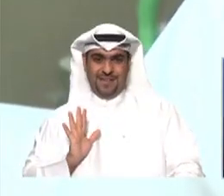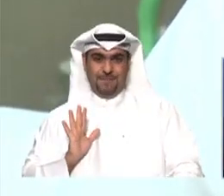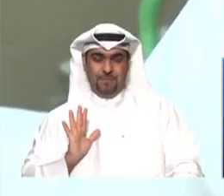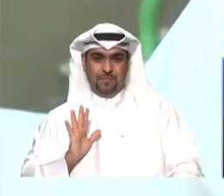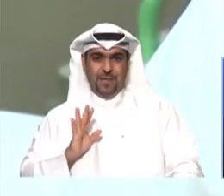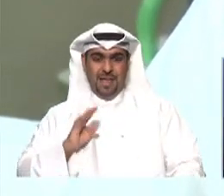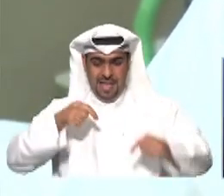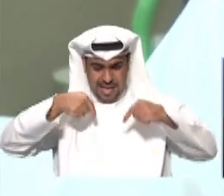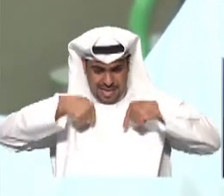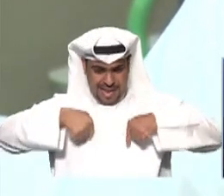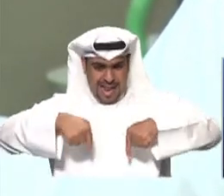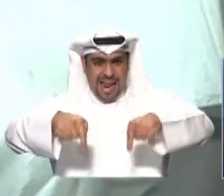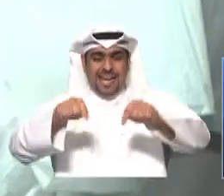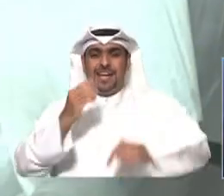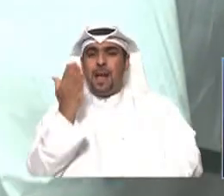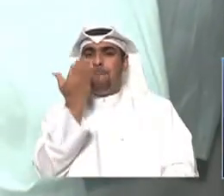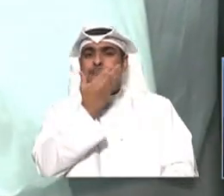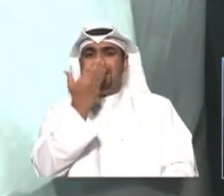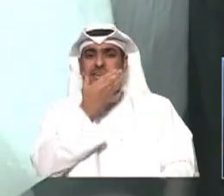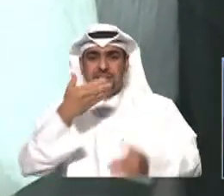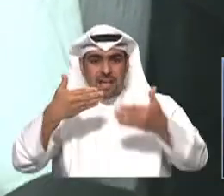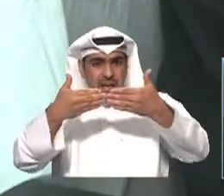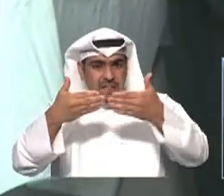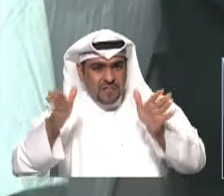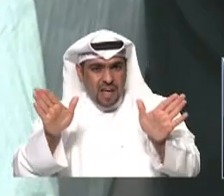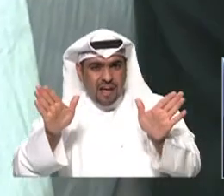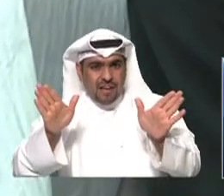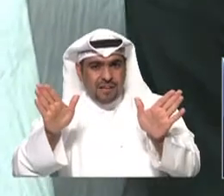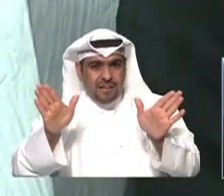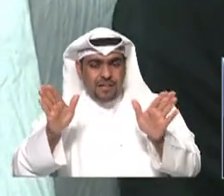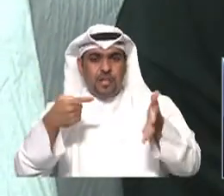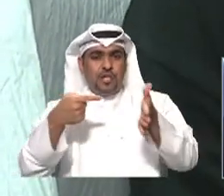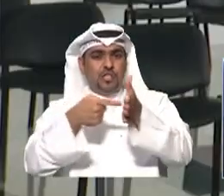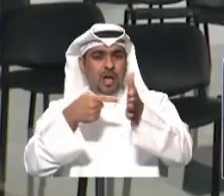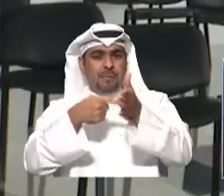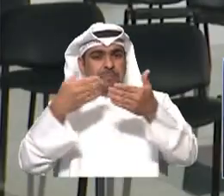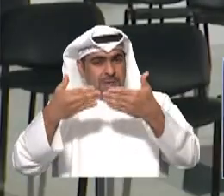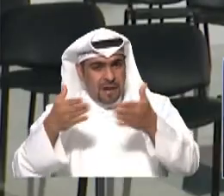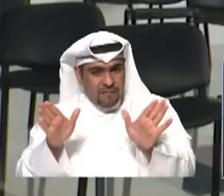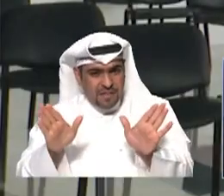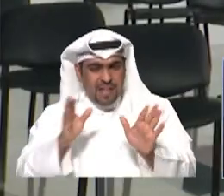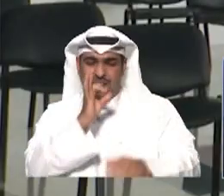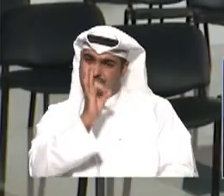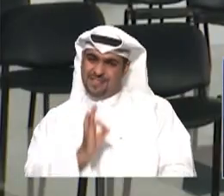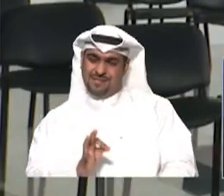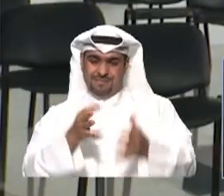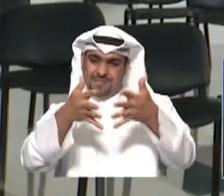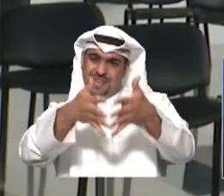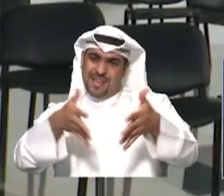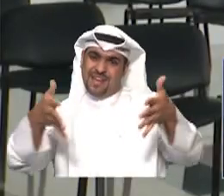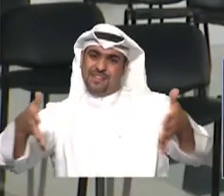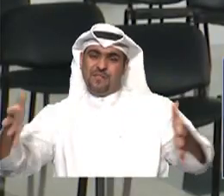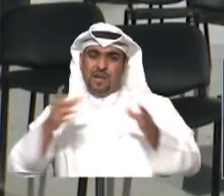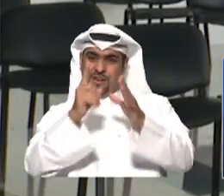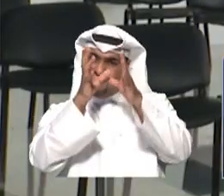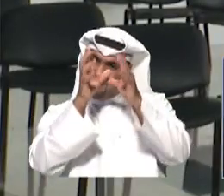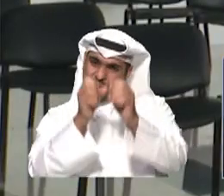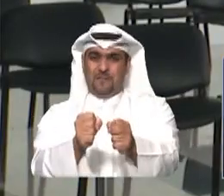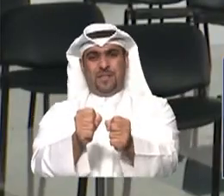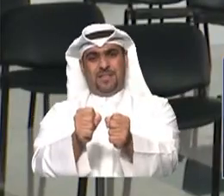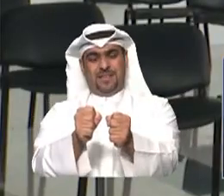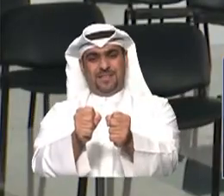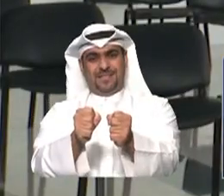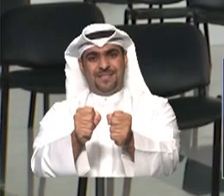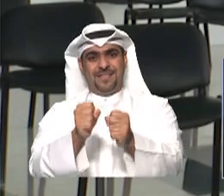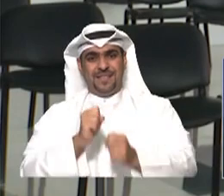من لم يأخذ التطعيم إلى الآن من هالفئة إلى المبادرة بالتسجيل لأخذ اللقاح، حتى يعني نصل